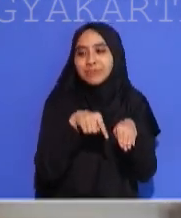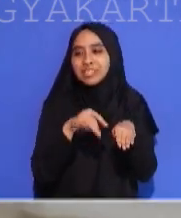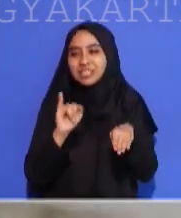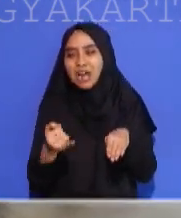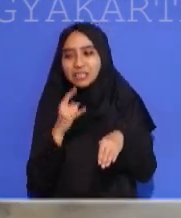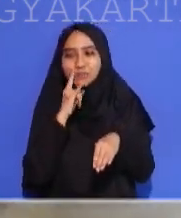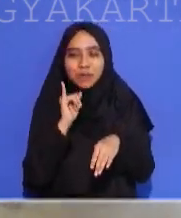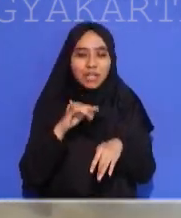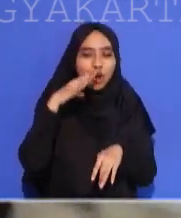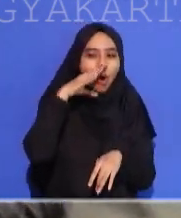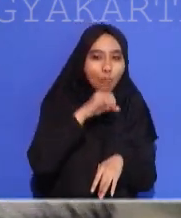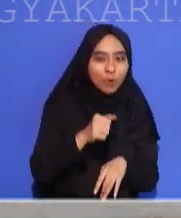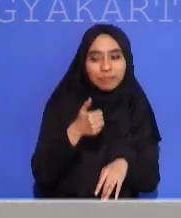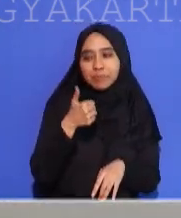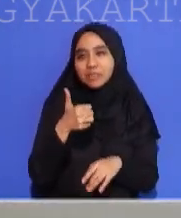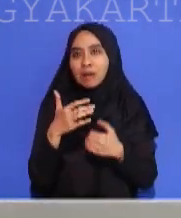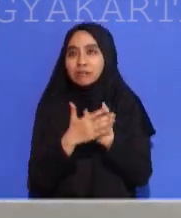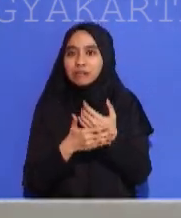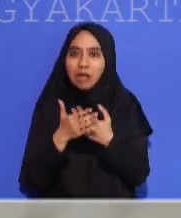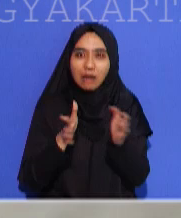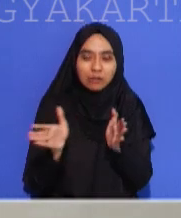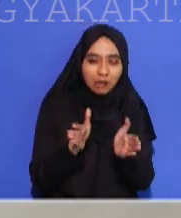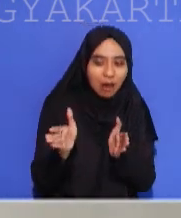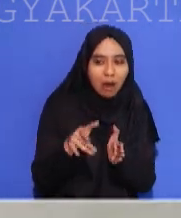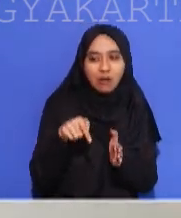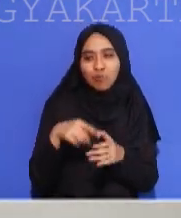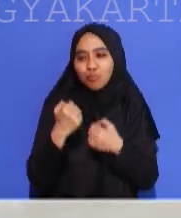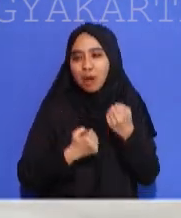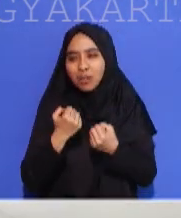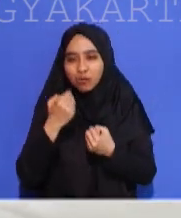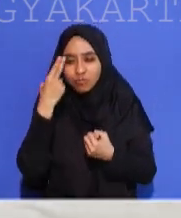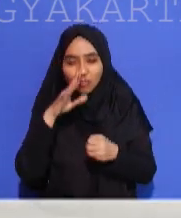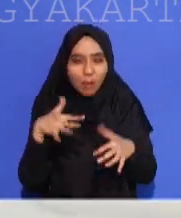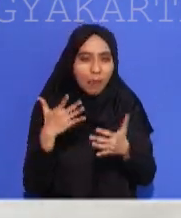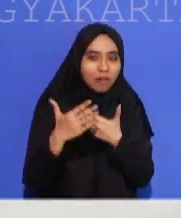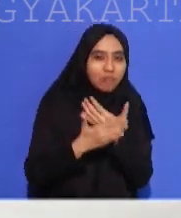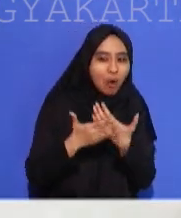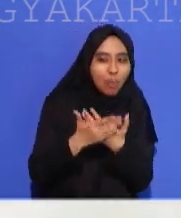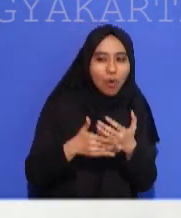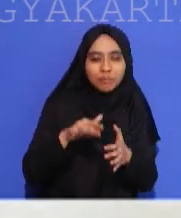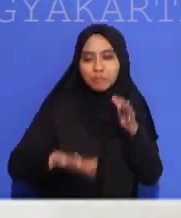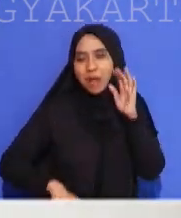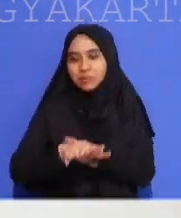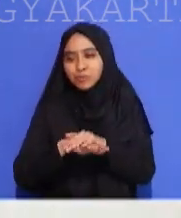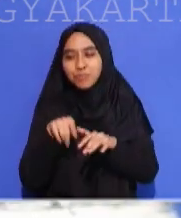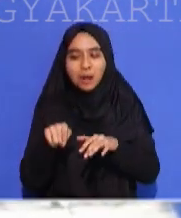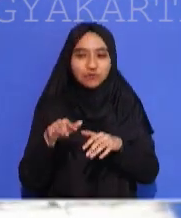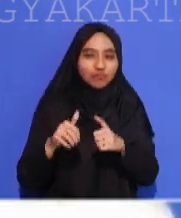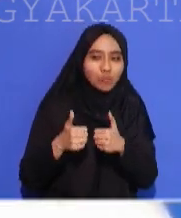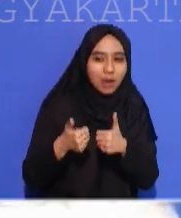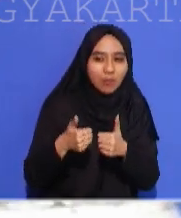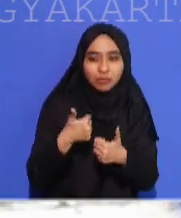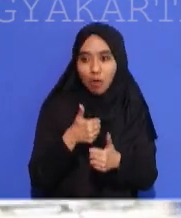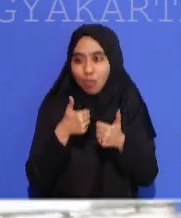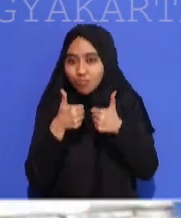kesayangan berbagai upaya dilakukan oleh pemilik ternak untuk merawat sebaik-baiknya agar tetap tampil menawan